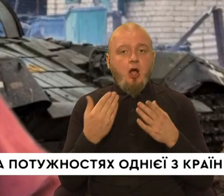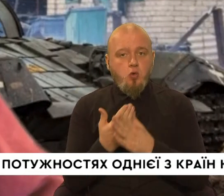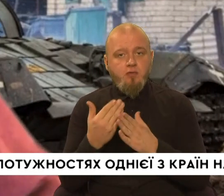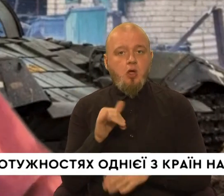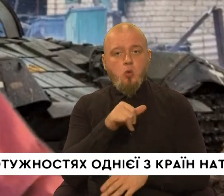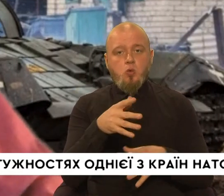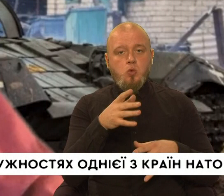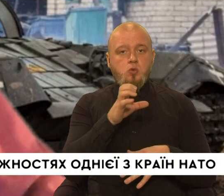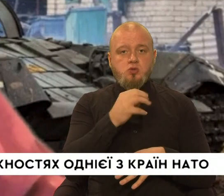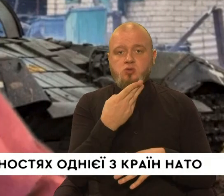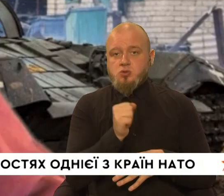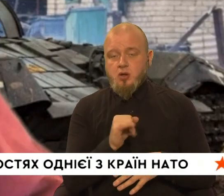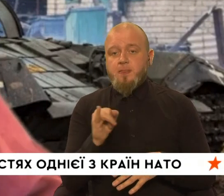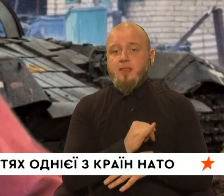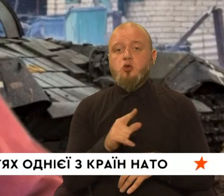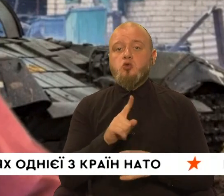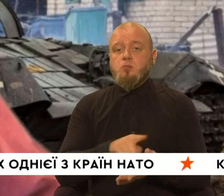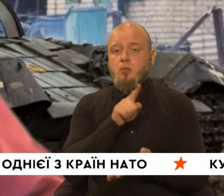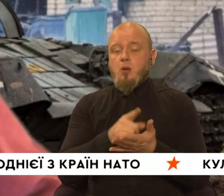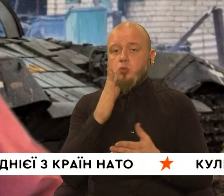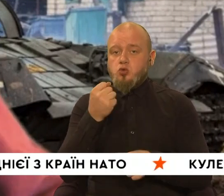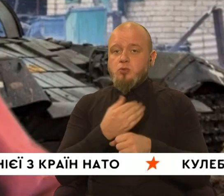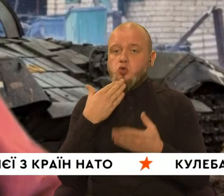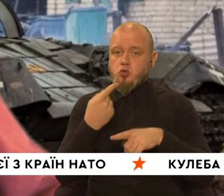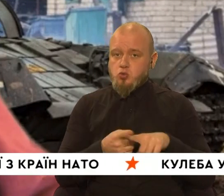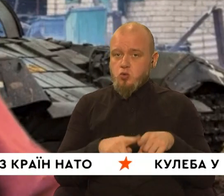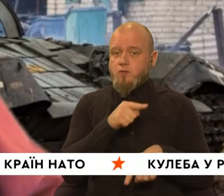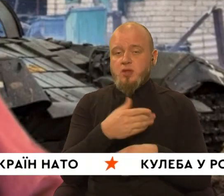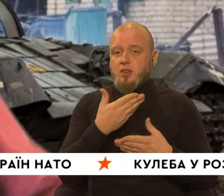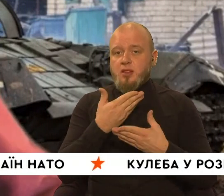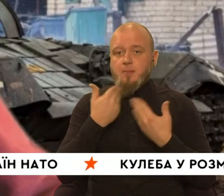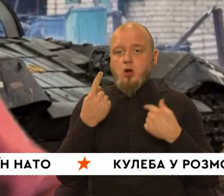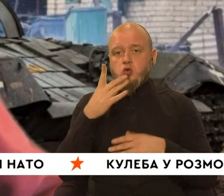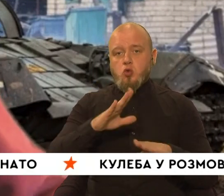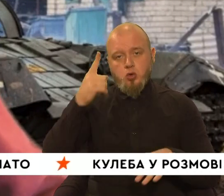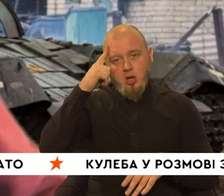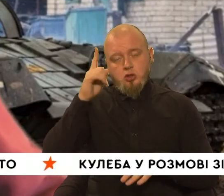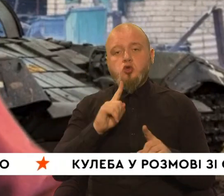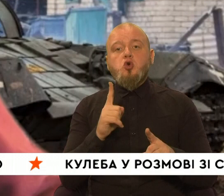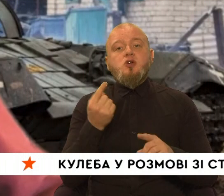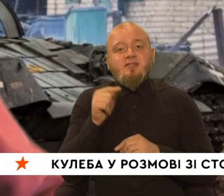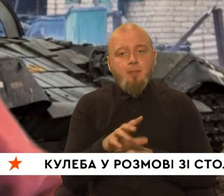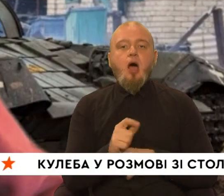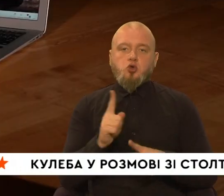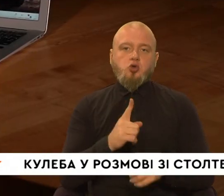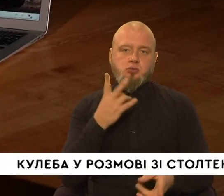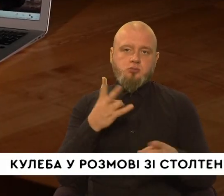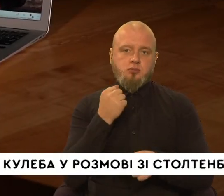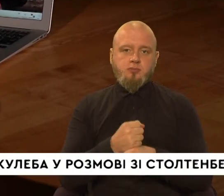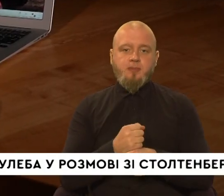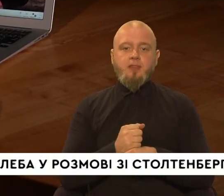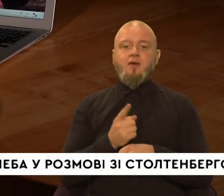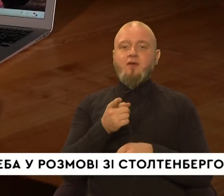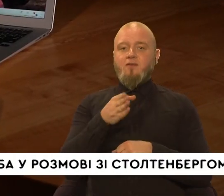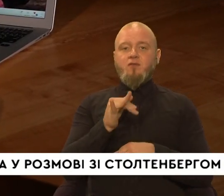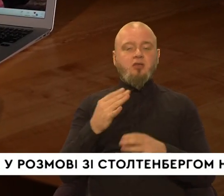у Сполучених Штатах. І щось має бути зроблено щодо цього. Вони не мають жодної гадки, що саме, але щось. Ви